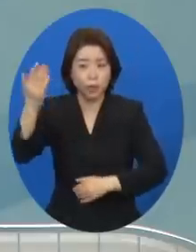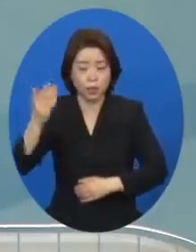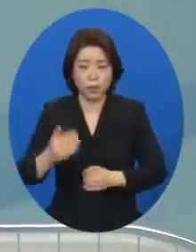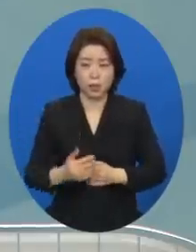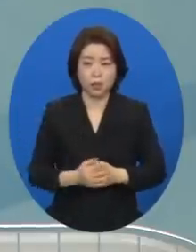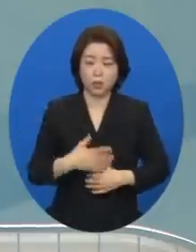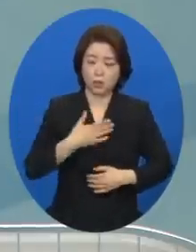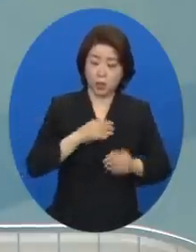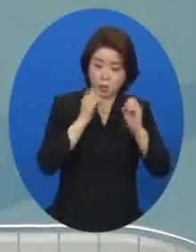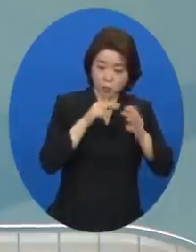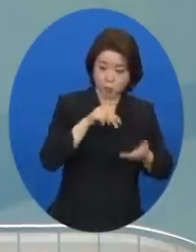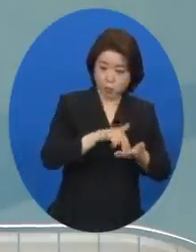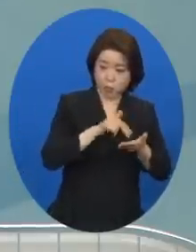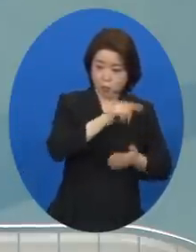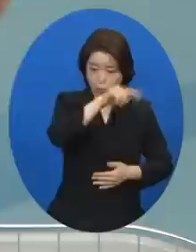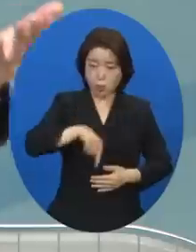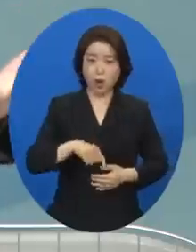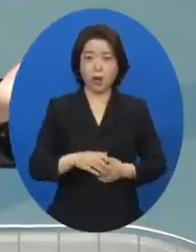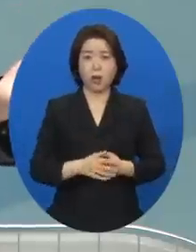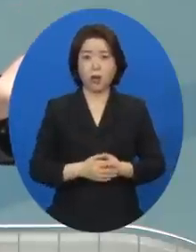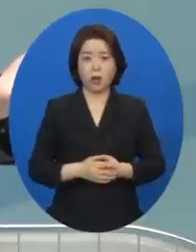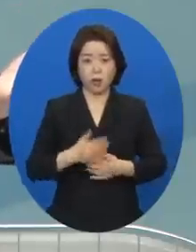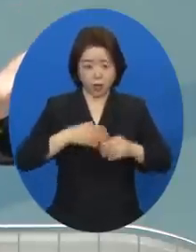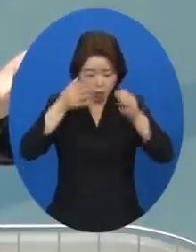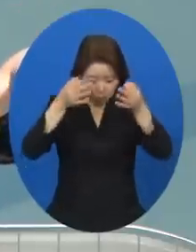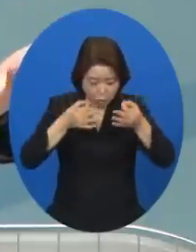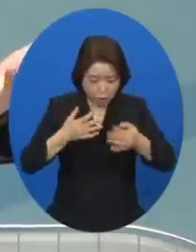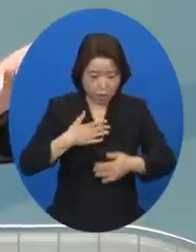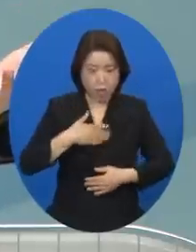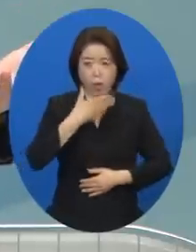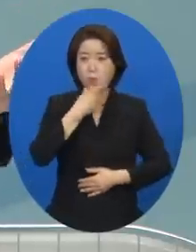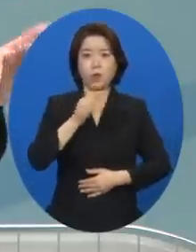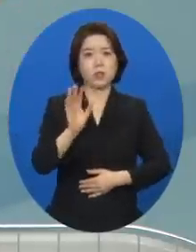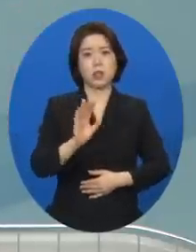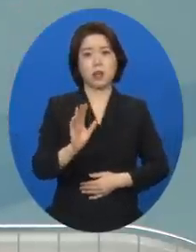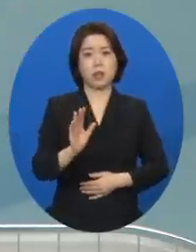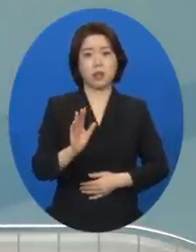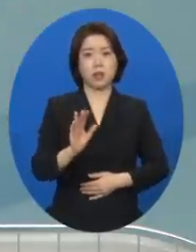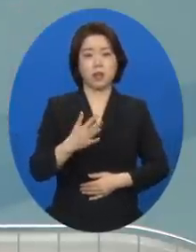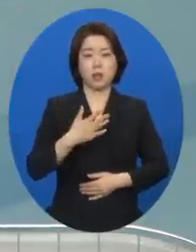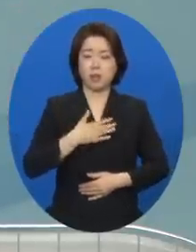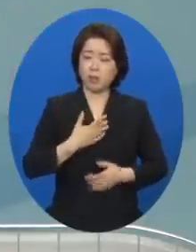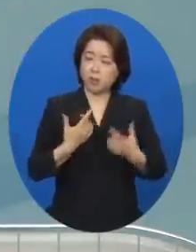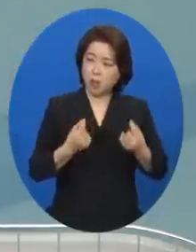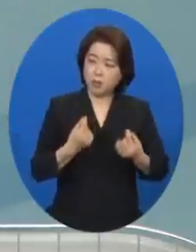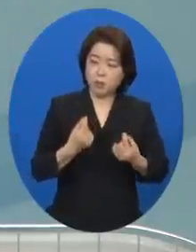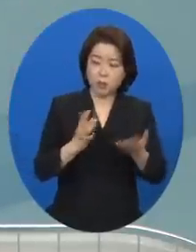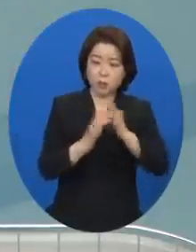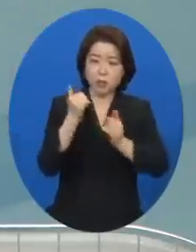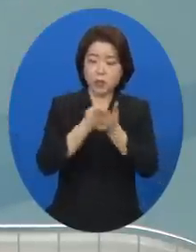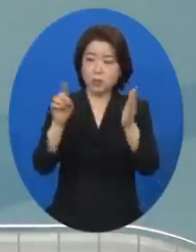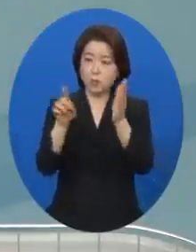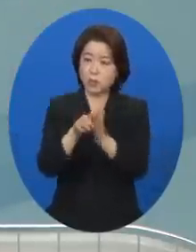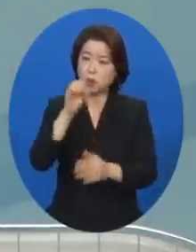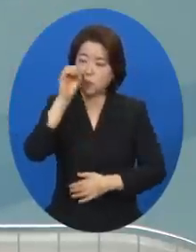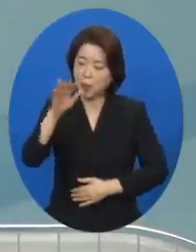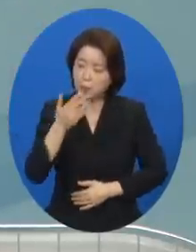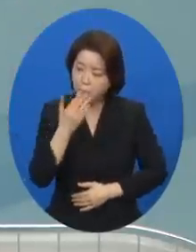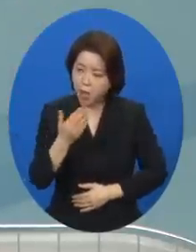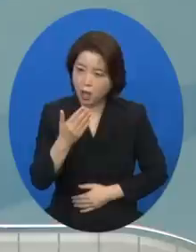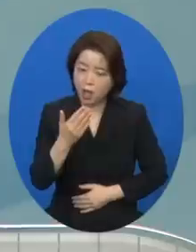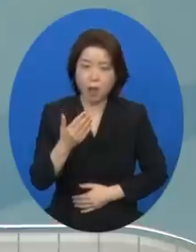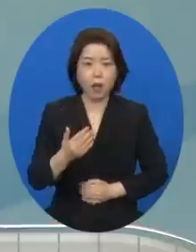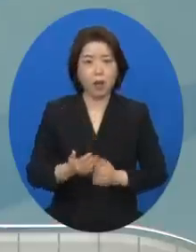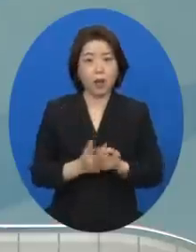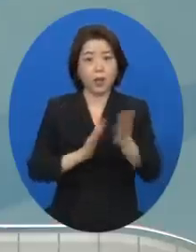있어요 차기 행복하지 않아요 나처럼 예수 믿어 라고 말할 수 있을까 예수